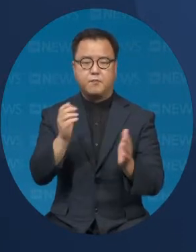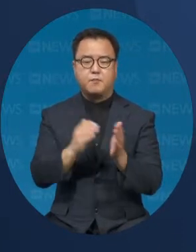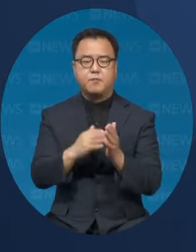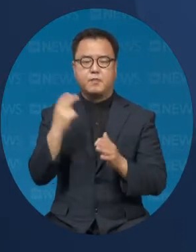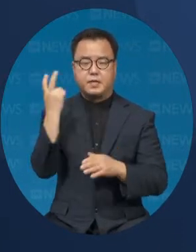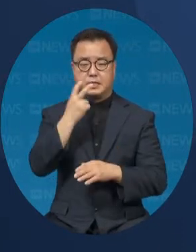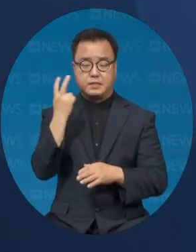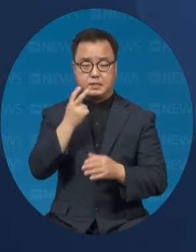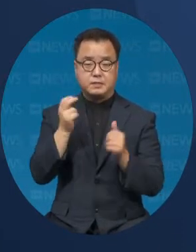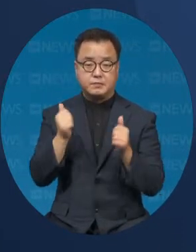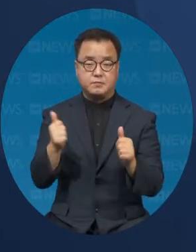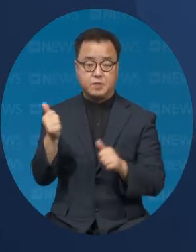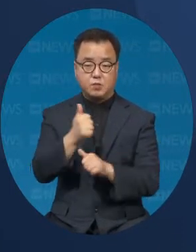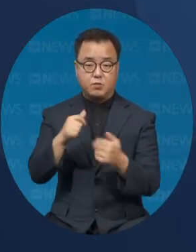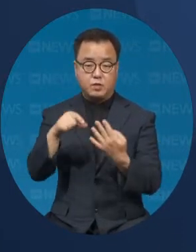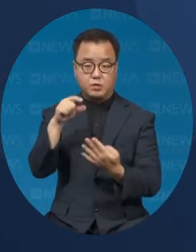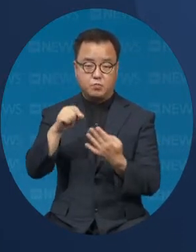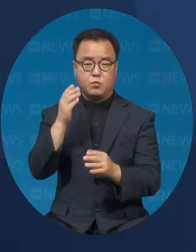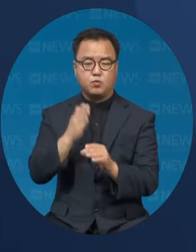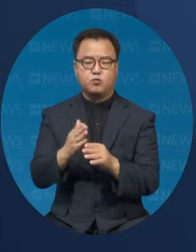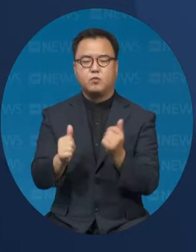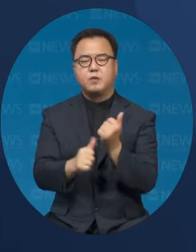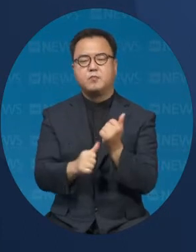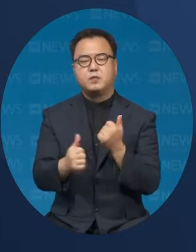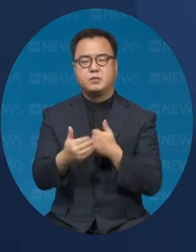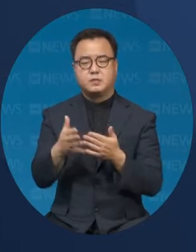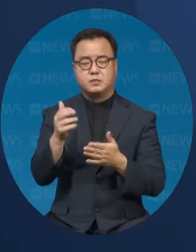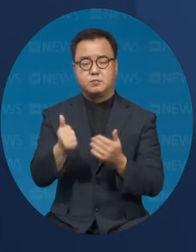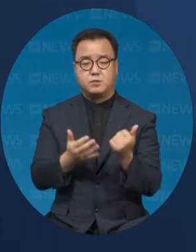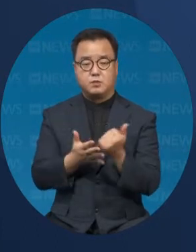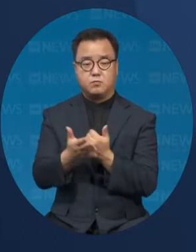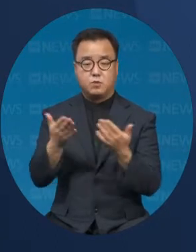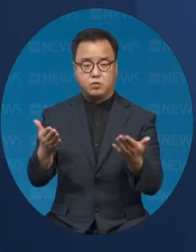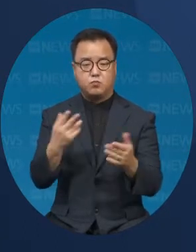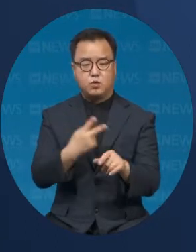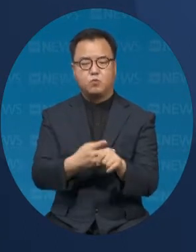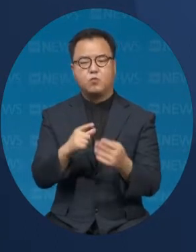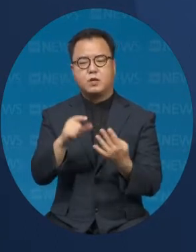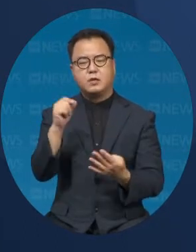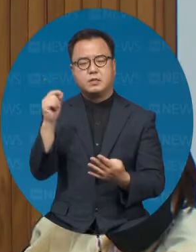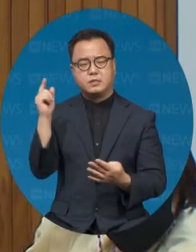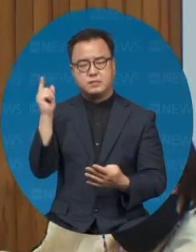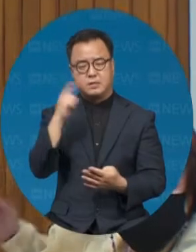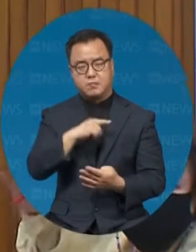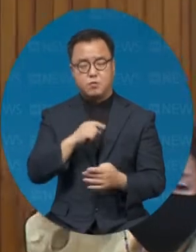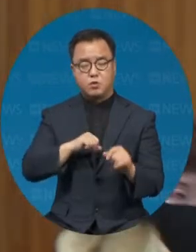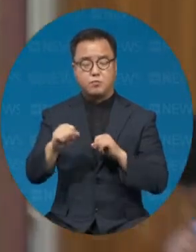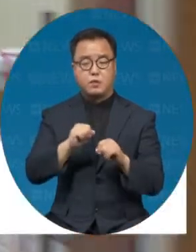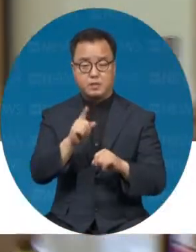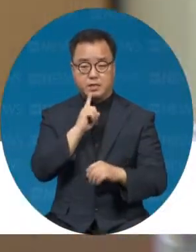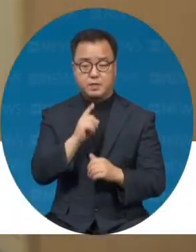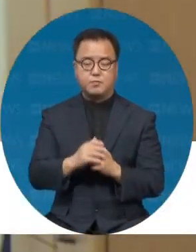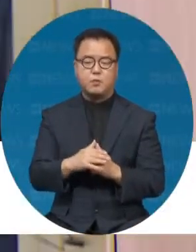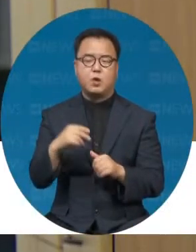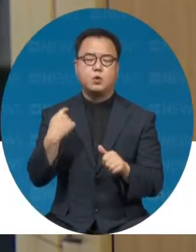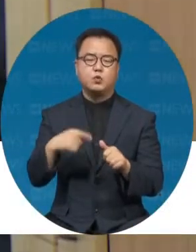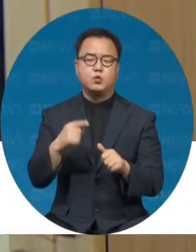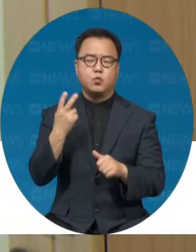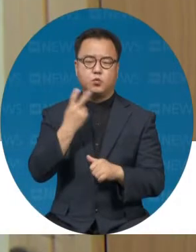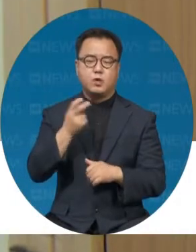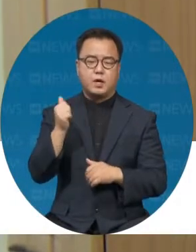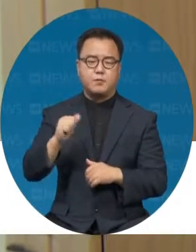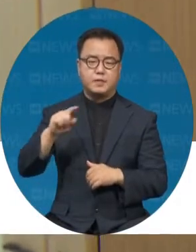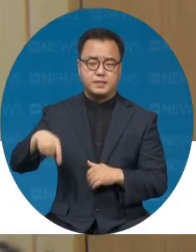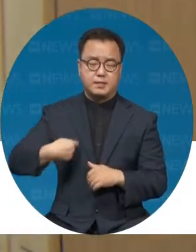과정에서 영향력을 행사할 교사 임용 에 부당한 영향을 줬다는 점도 인정했습니다 조 교육감 측은 그동안 단독 결제